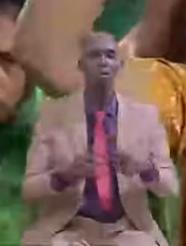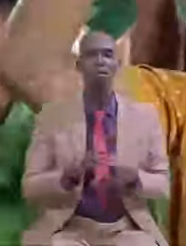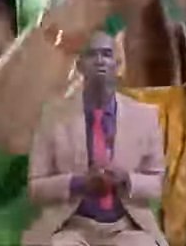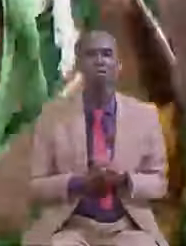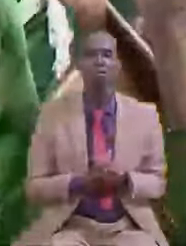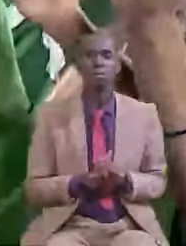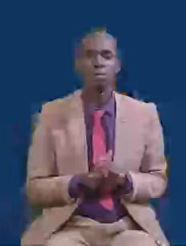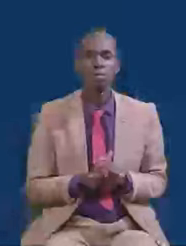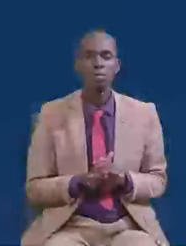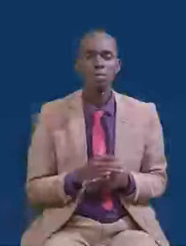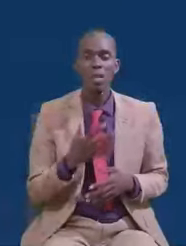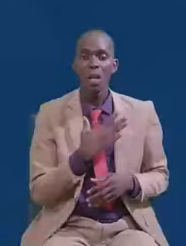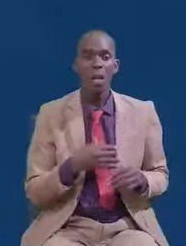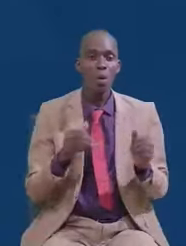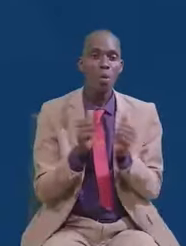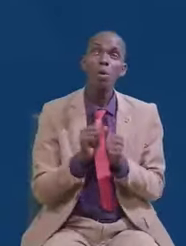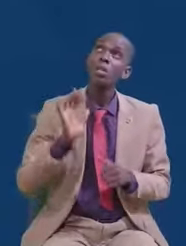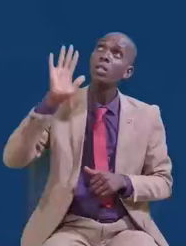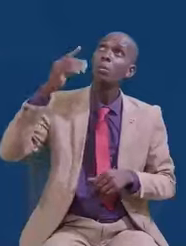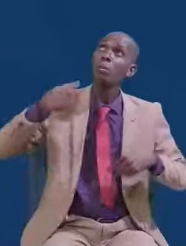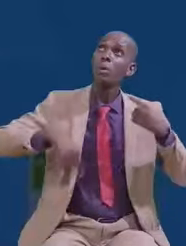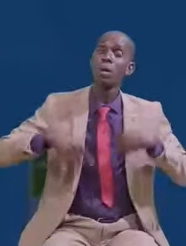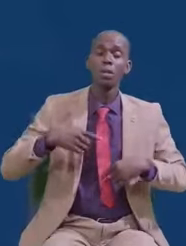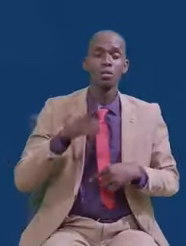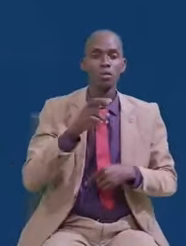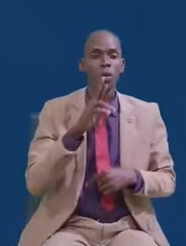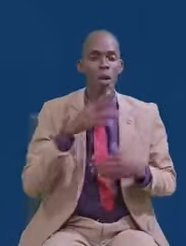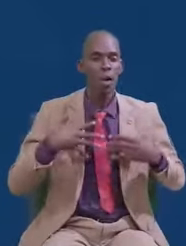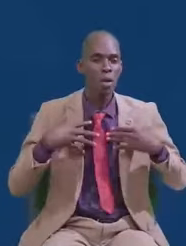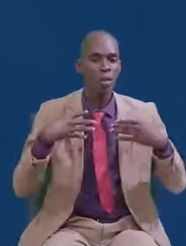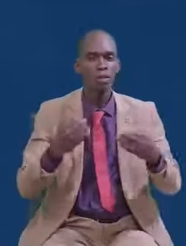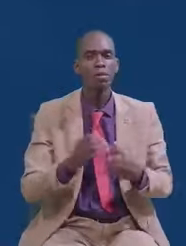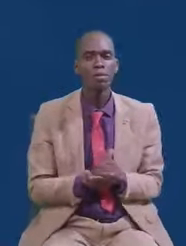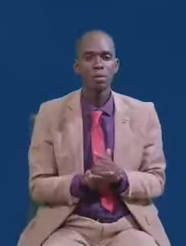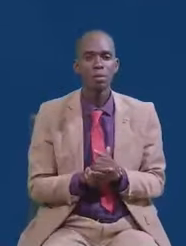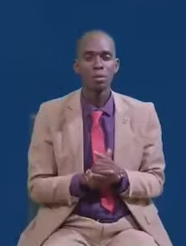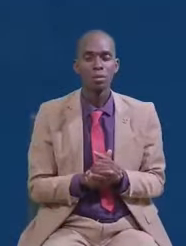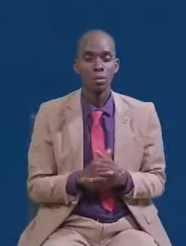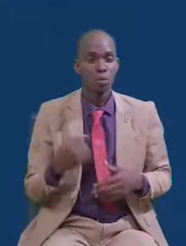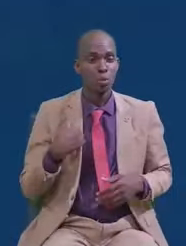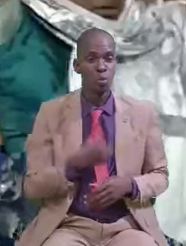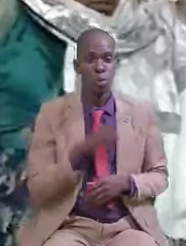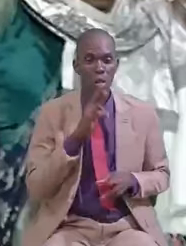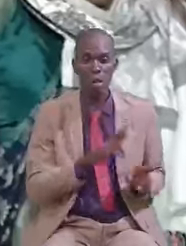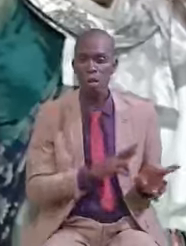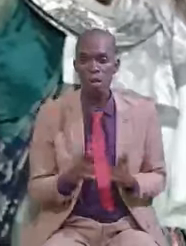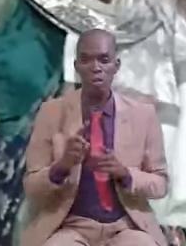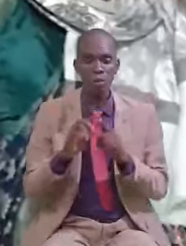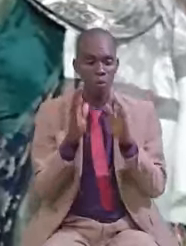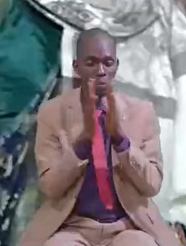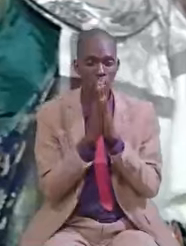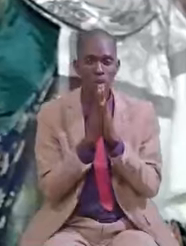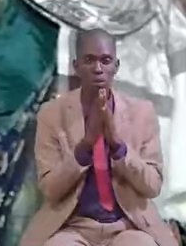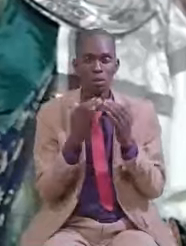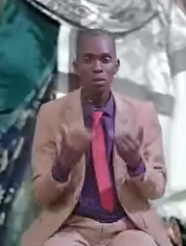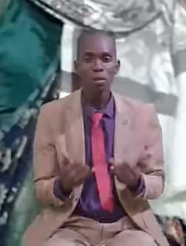Et c'est par ces meurtrissures que vous êtes guéri. Nous sommes prêts pour la prière.